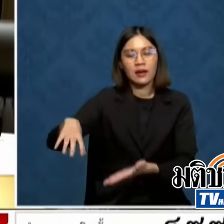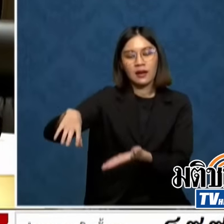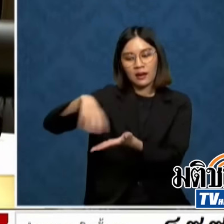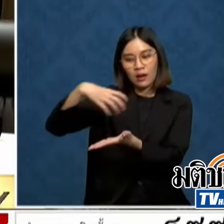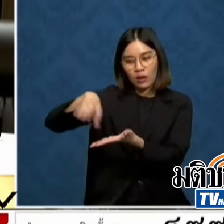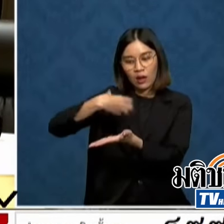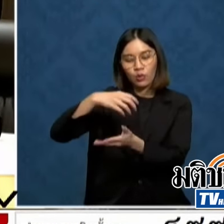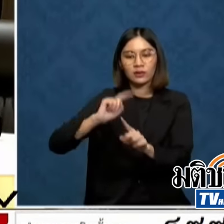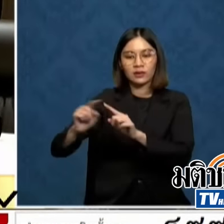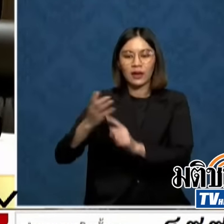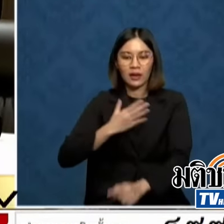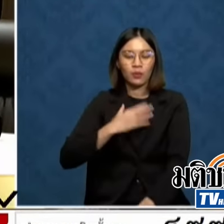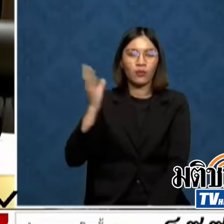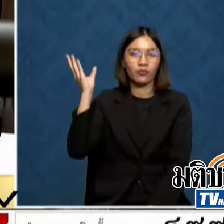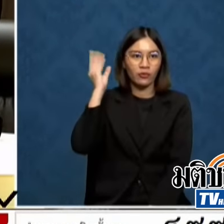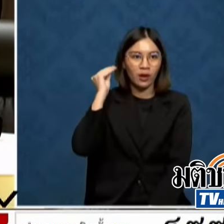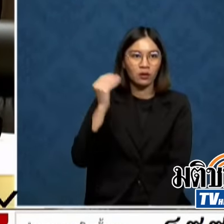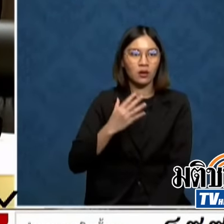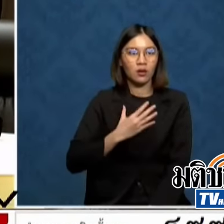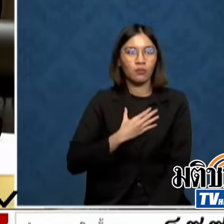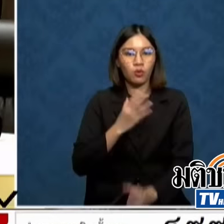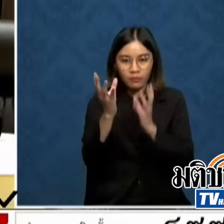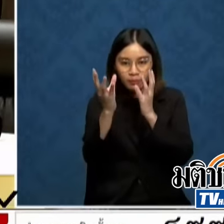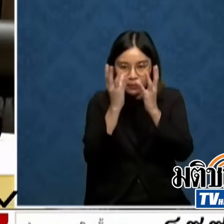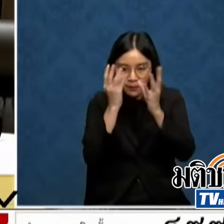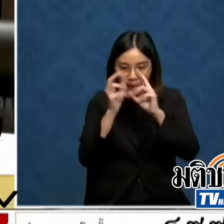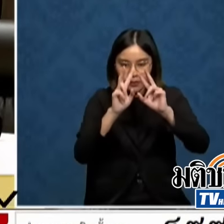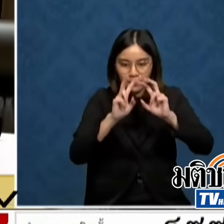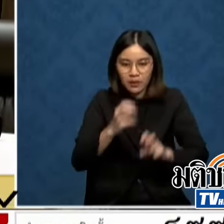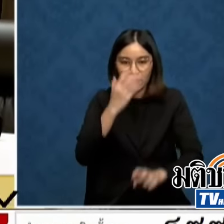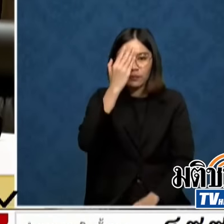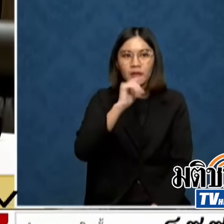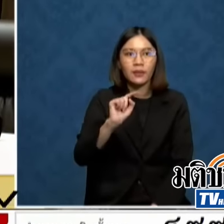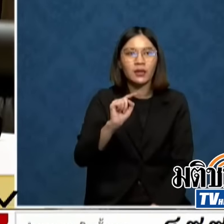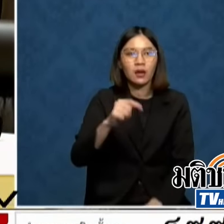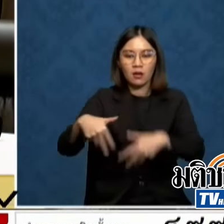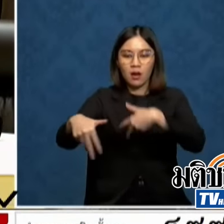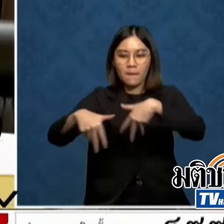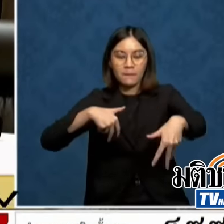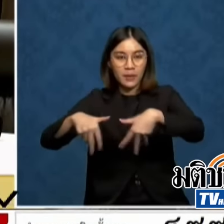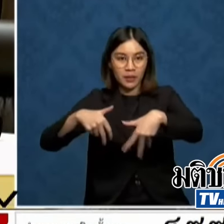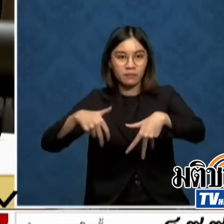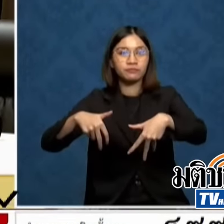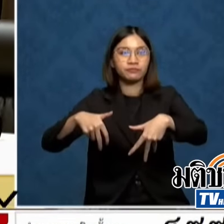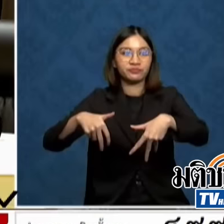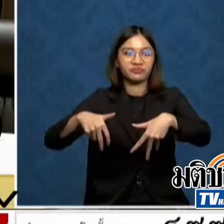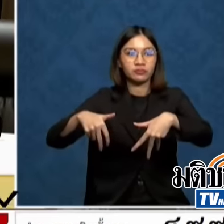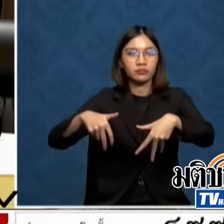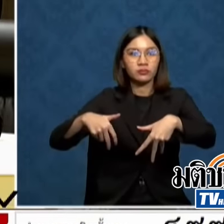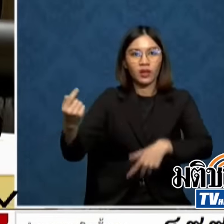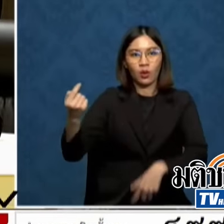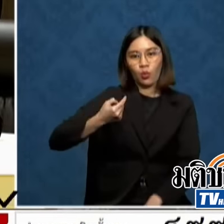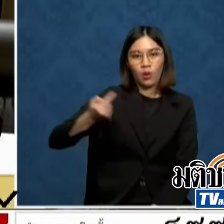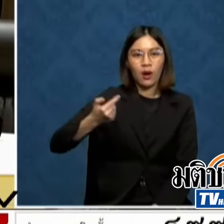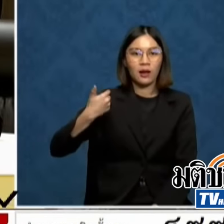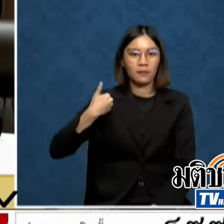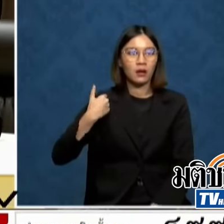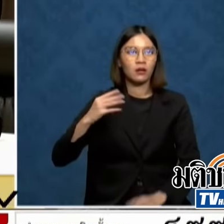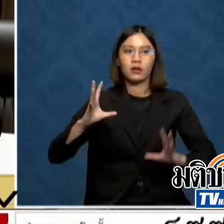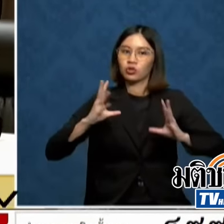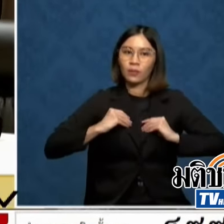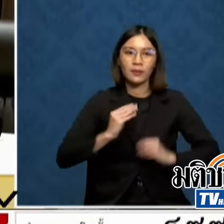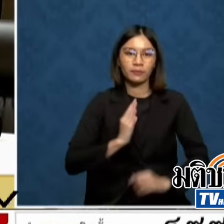อเรื่องราวต่างๆให้กับผมผมเองได้ศึกษาเรื่องราวเนื่องจากว่าโดนพี่น้องประชาชนต่อว่ามาย